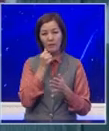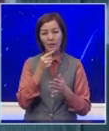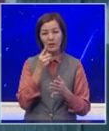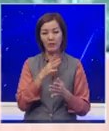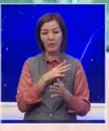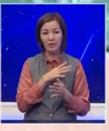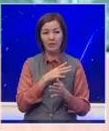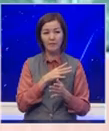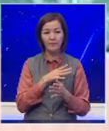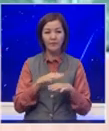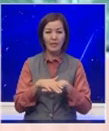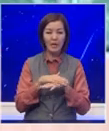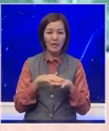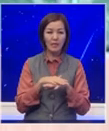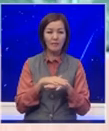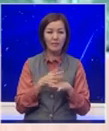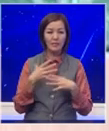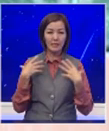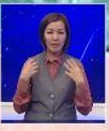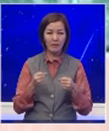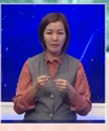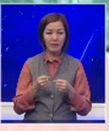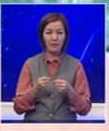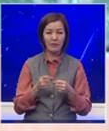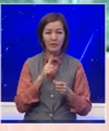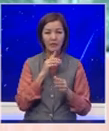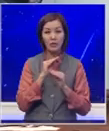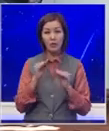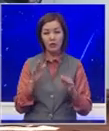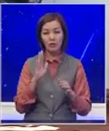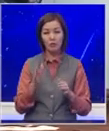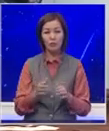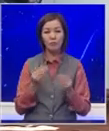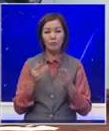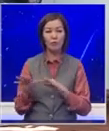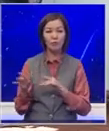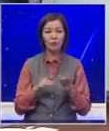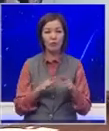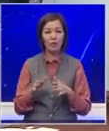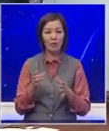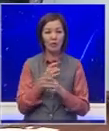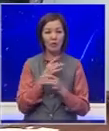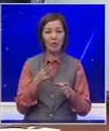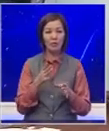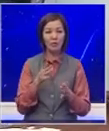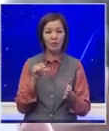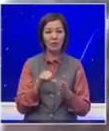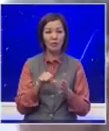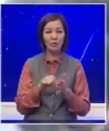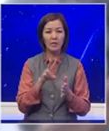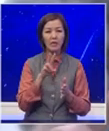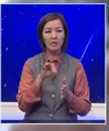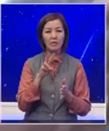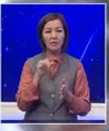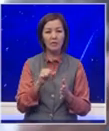жатыр. Халқымыз аман болсын, тыныштық болсын. Бүгінгі шарада қуанышы еселенгендердің бірі Нина